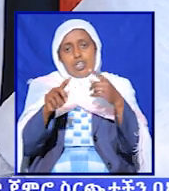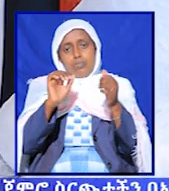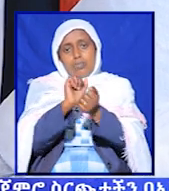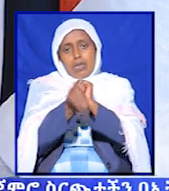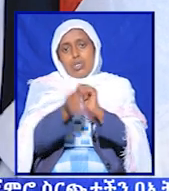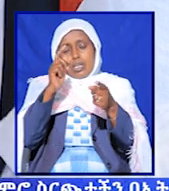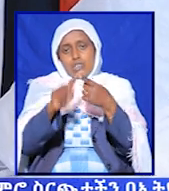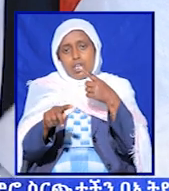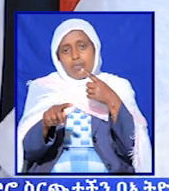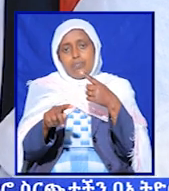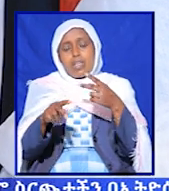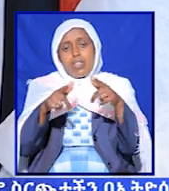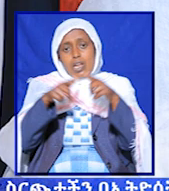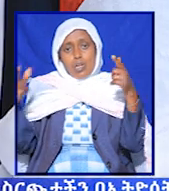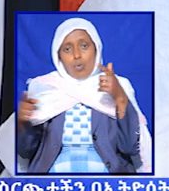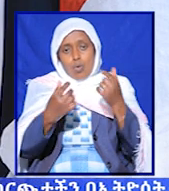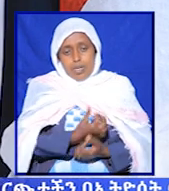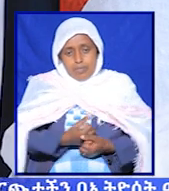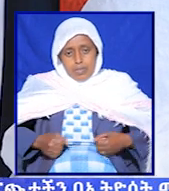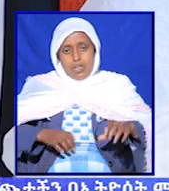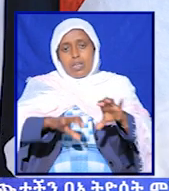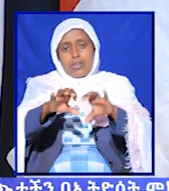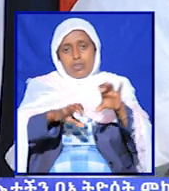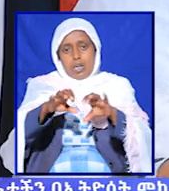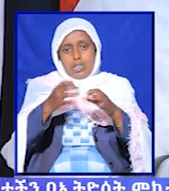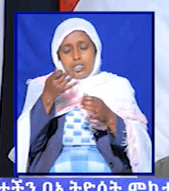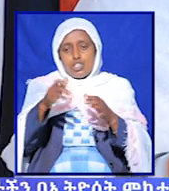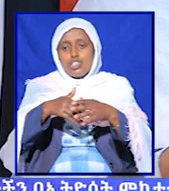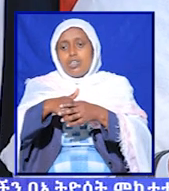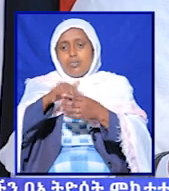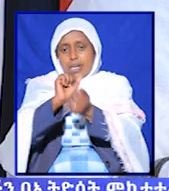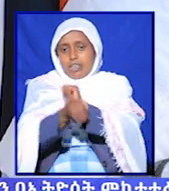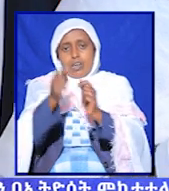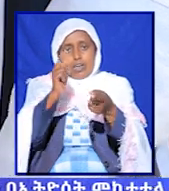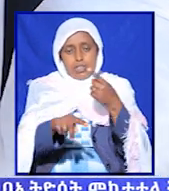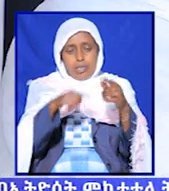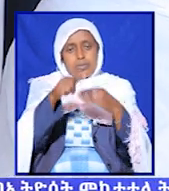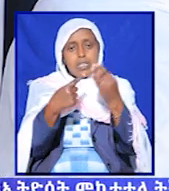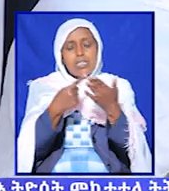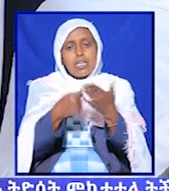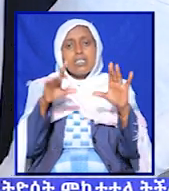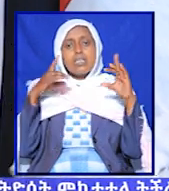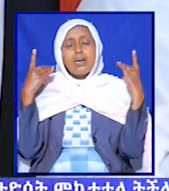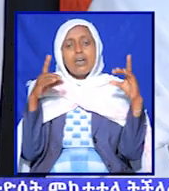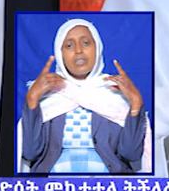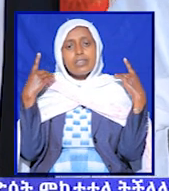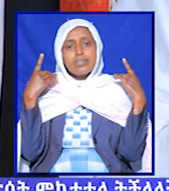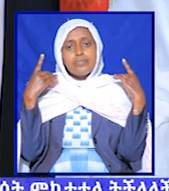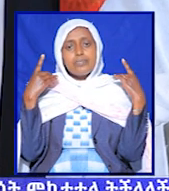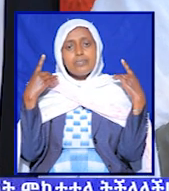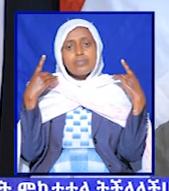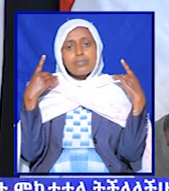እንዲያማሳጠር ማሰር ይችላል ያስራል ወገቡ ላይ እንጂ ማውደቅ አይችልም። ስለዚህ ለነዚህ ካህናት